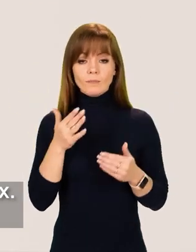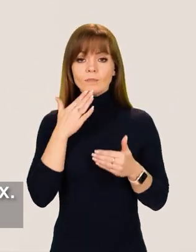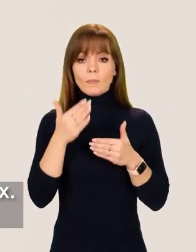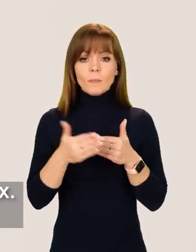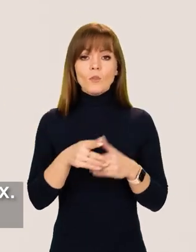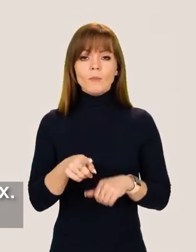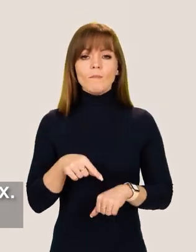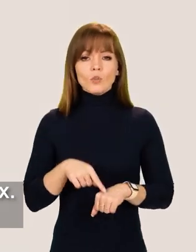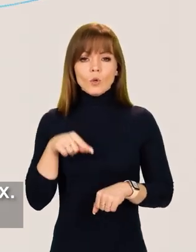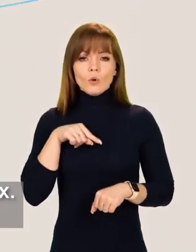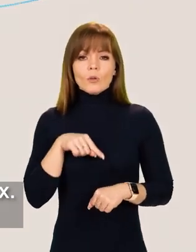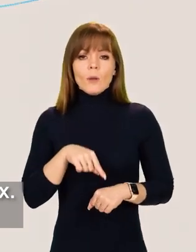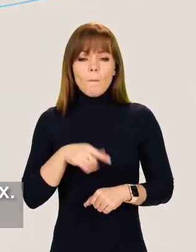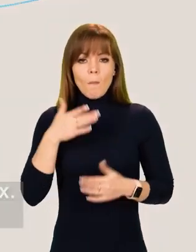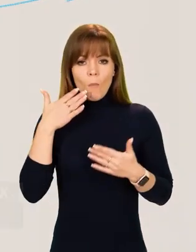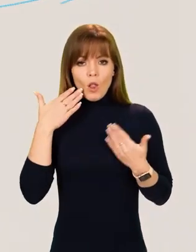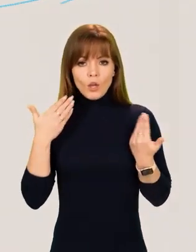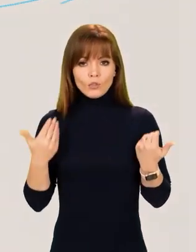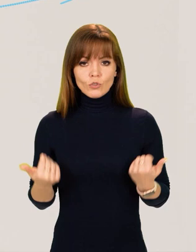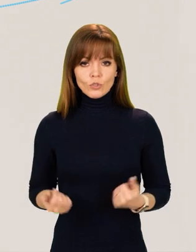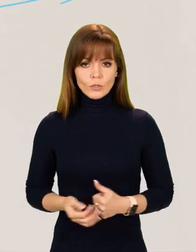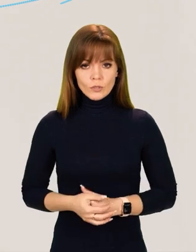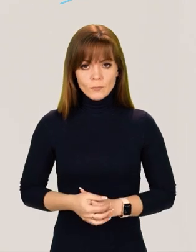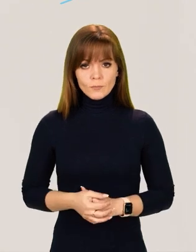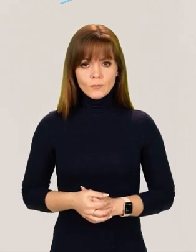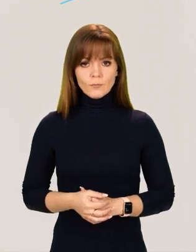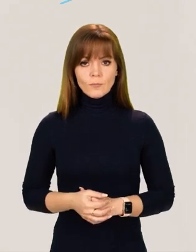думках. Незабаром ти відчуєш полегшення.